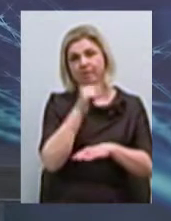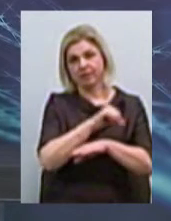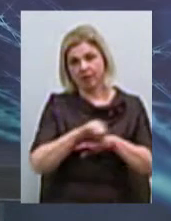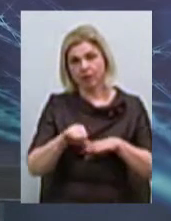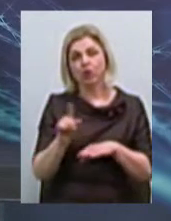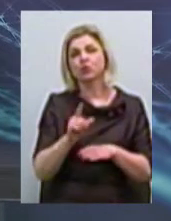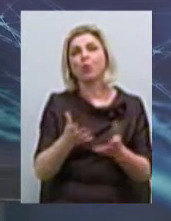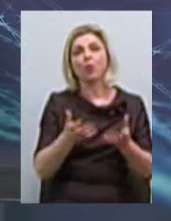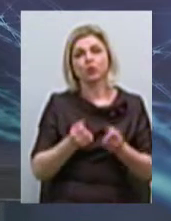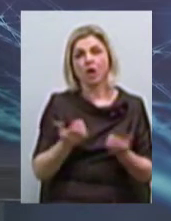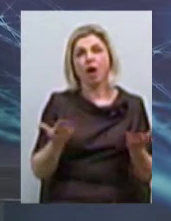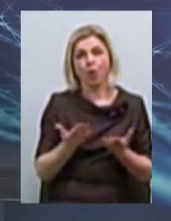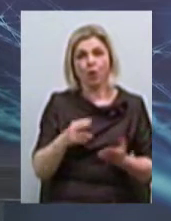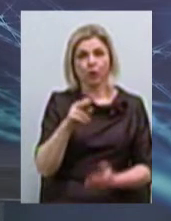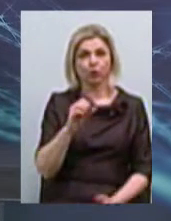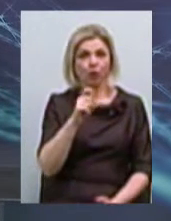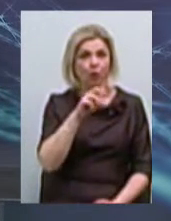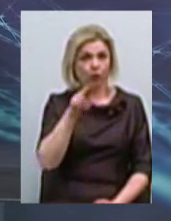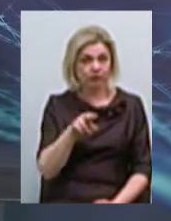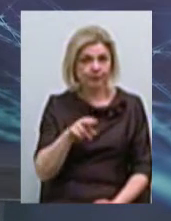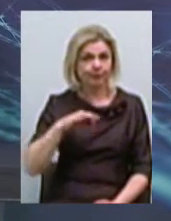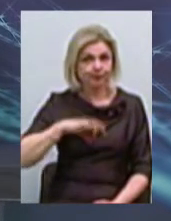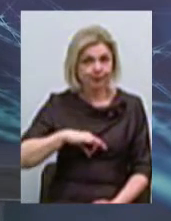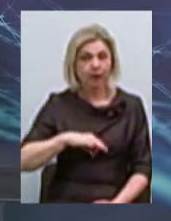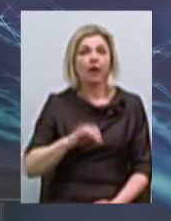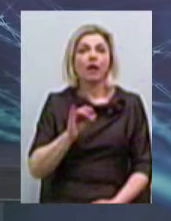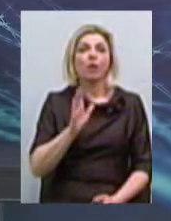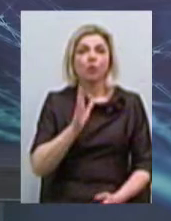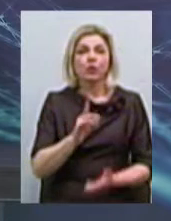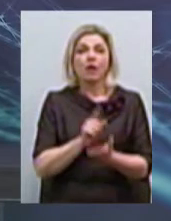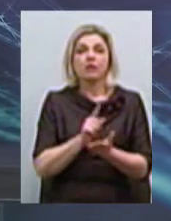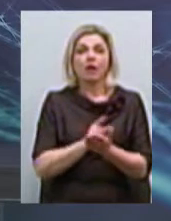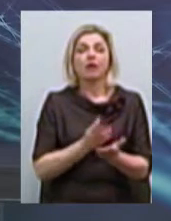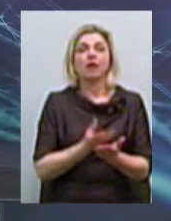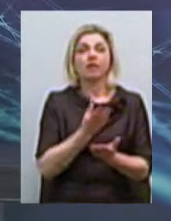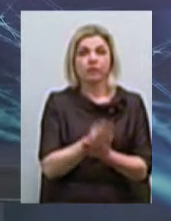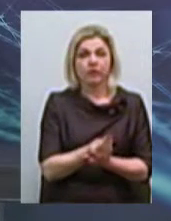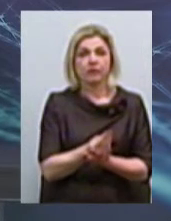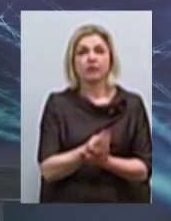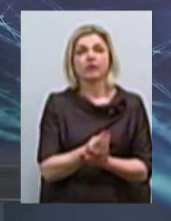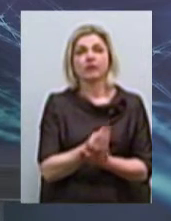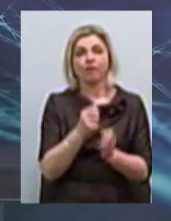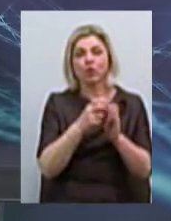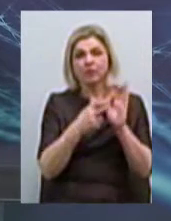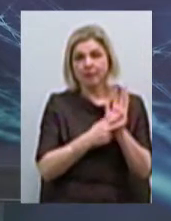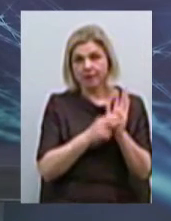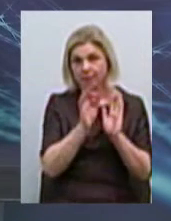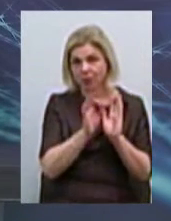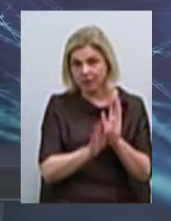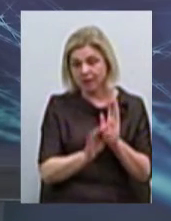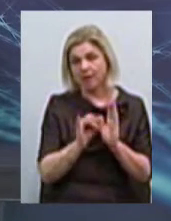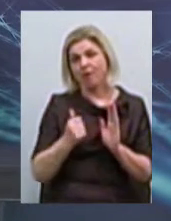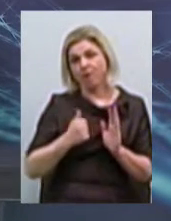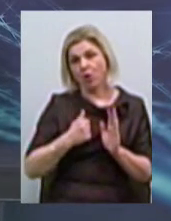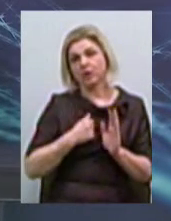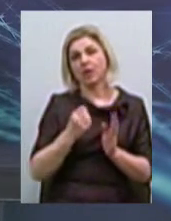території України. Загальна сума оподаткованого доходу буде обкладатися податком на доходи з фізичних осіб, ставка 18% та